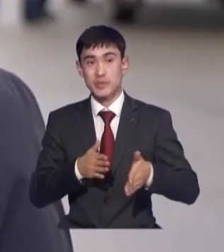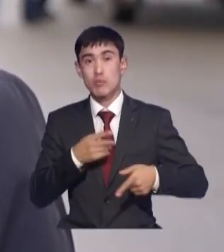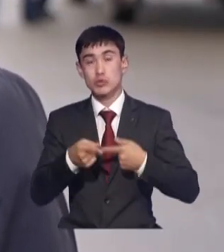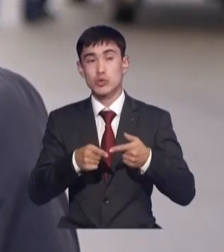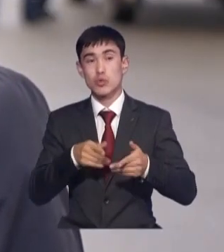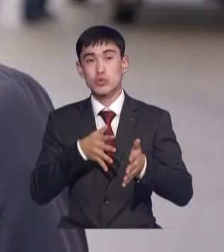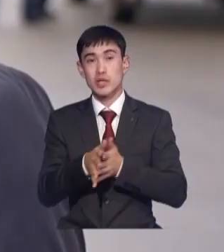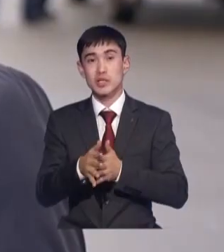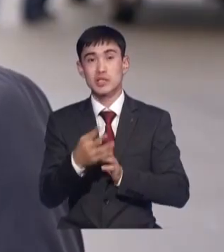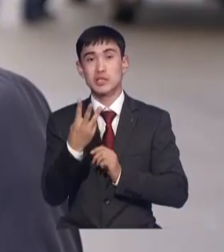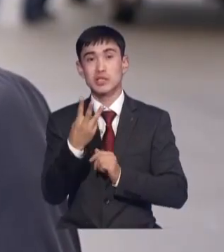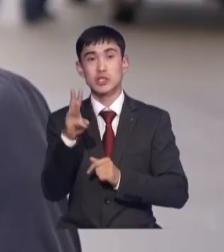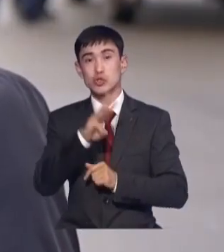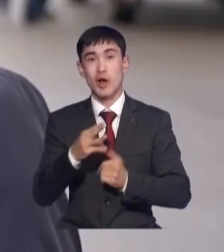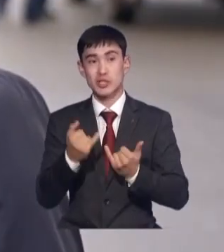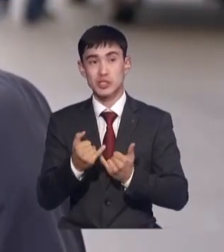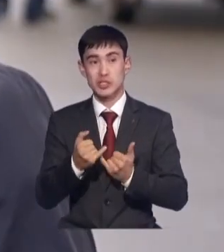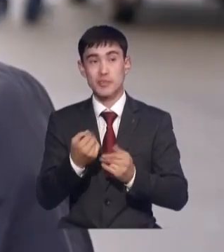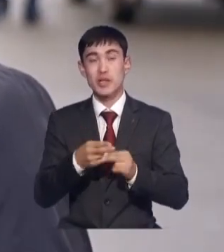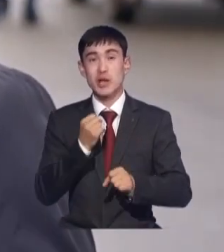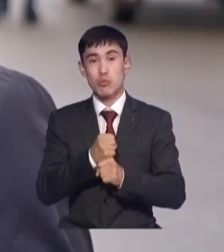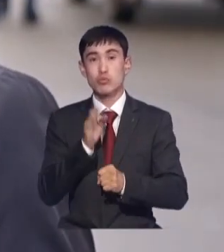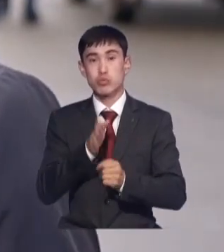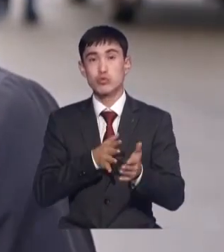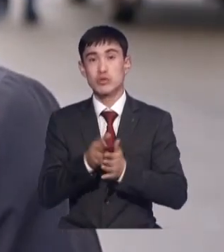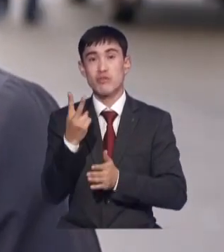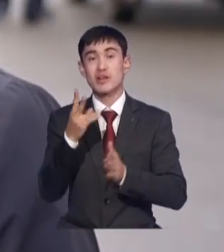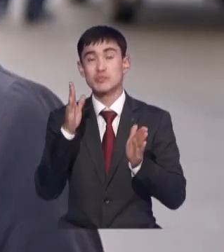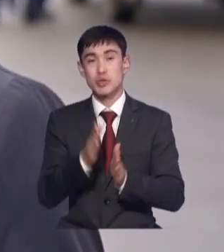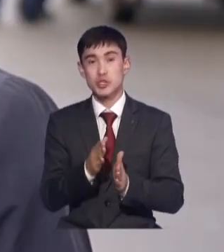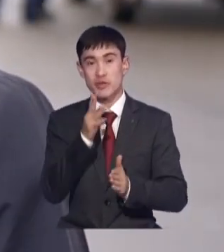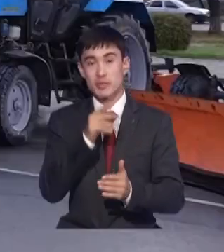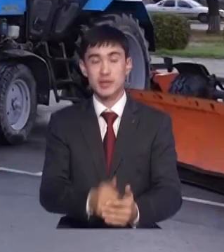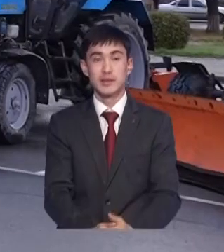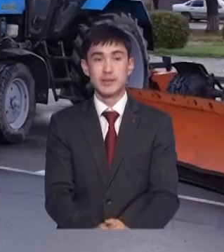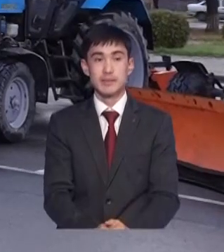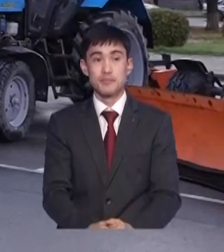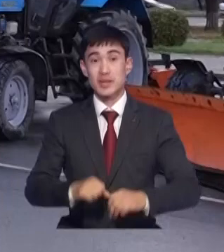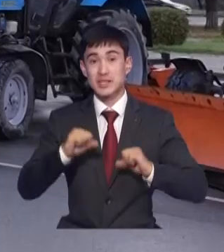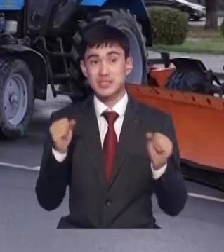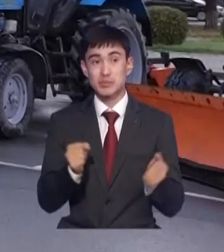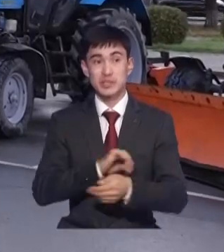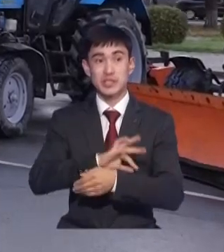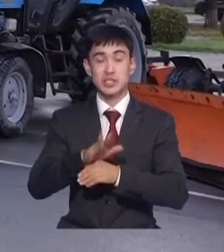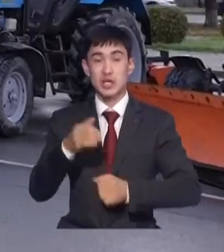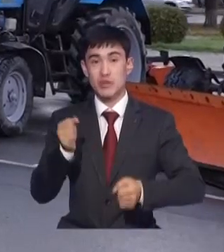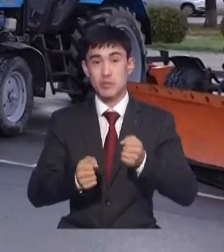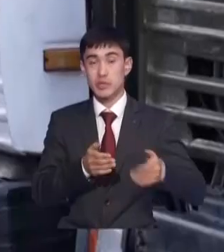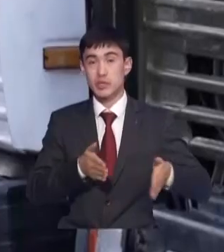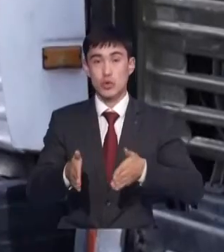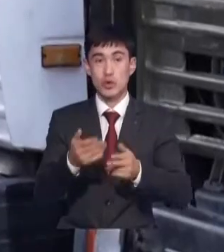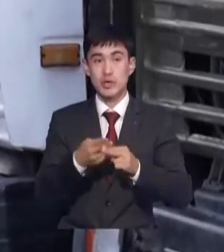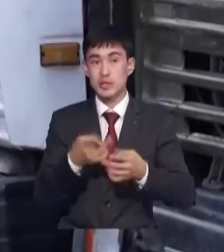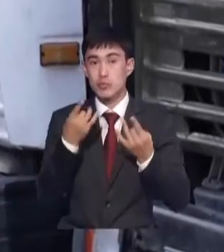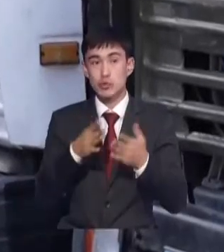снегопада уходило около 3 часов, а теперь на эти работы будет уходить в 2 раза меньше времени. Зимнее содержание автомобильных дорог – это